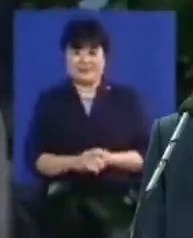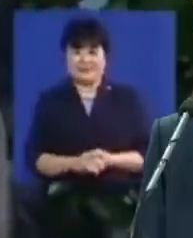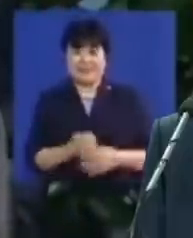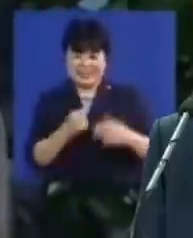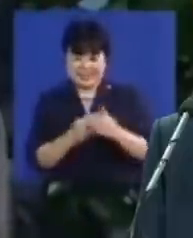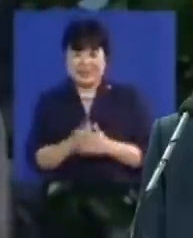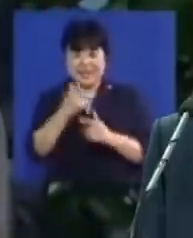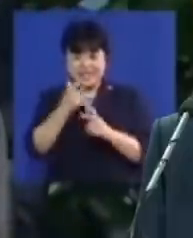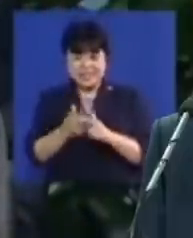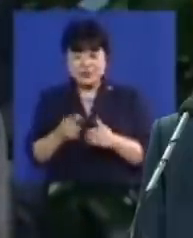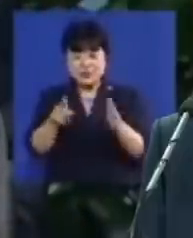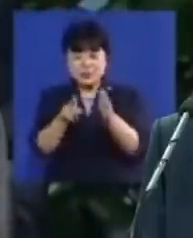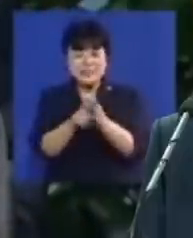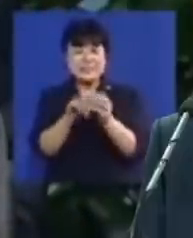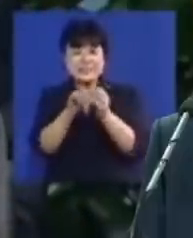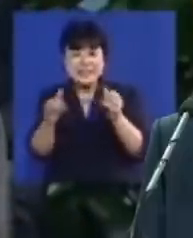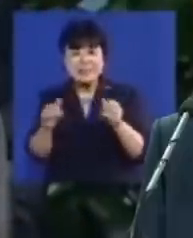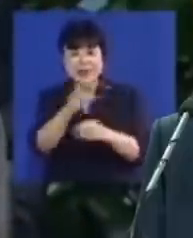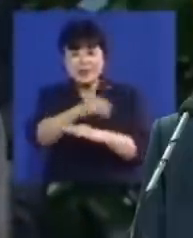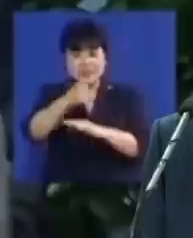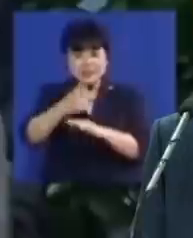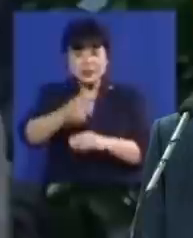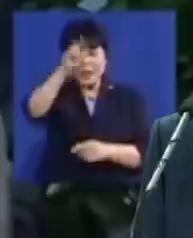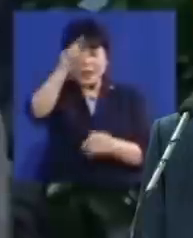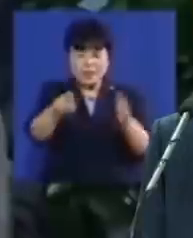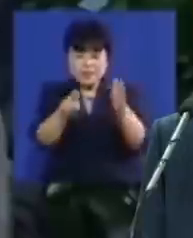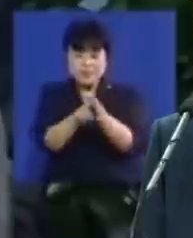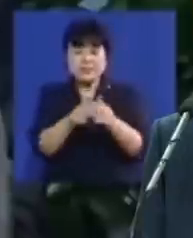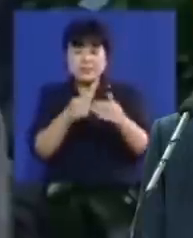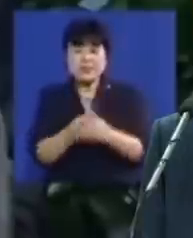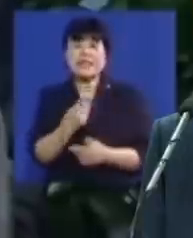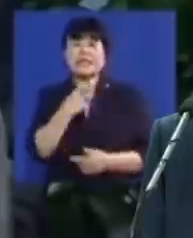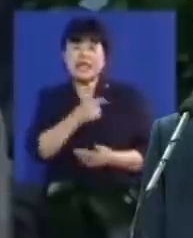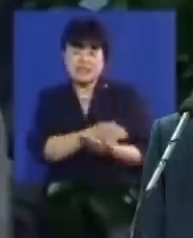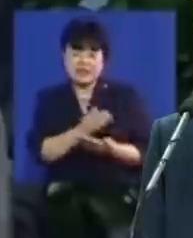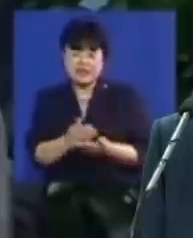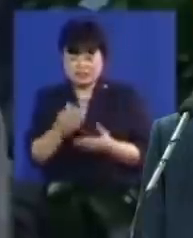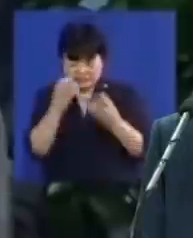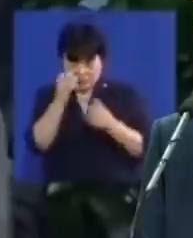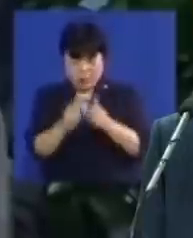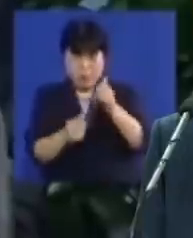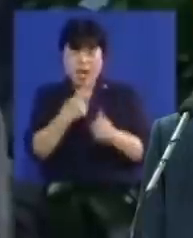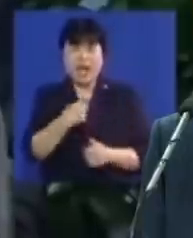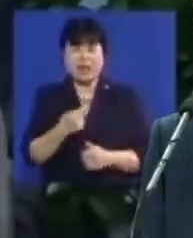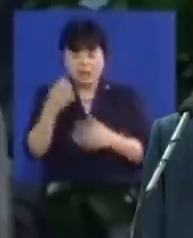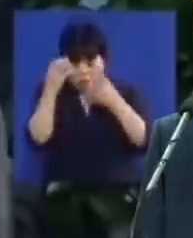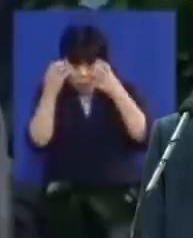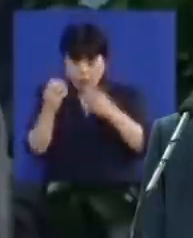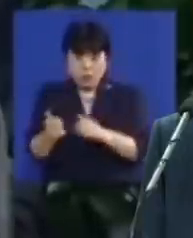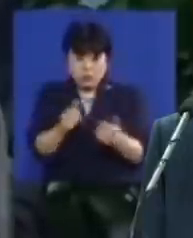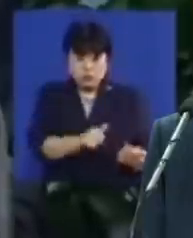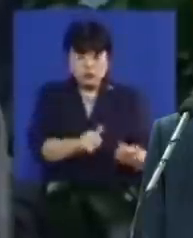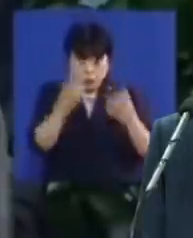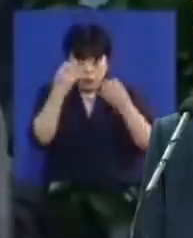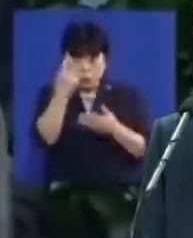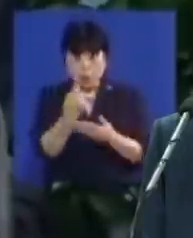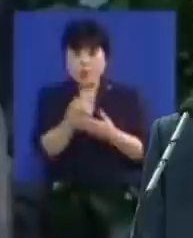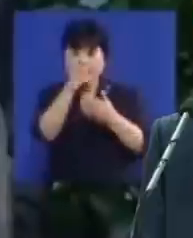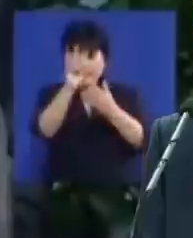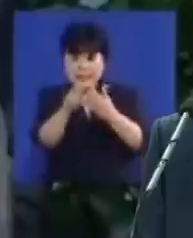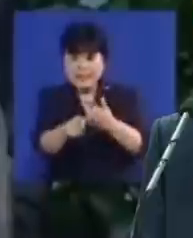그렇기 때문에 우리 예수 믿는 사람들이 그리스도의 신앙 때문에 당하는 여러 가지 시험과 환난과 고통과 죽음의 고통이